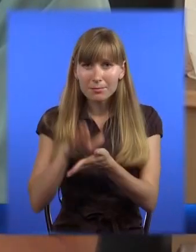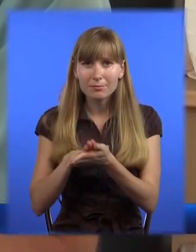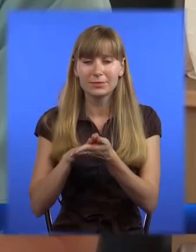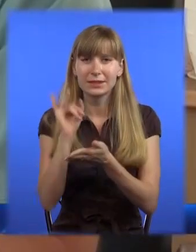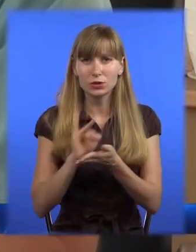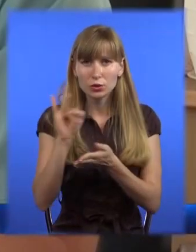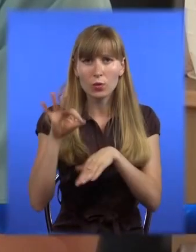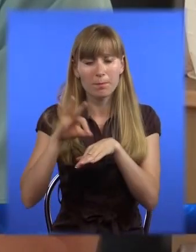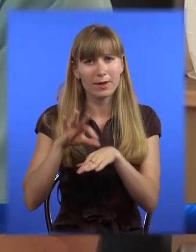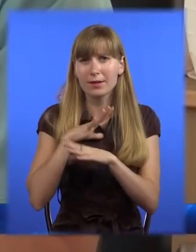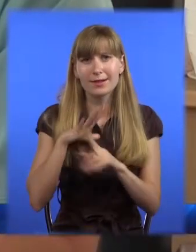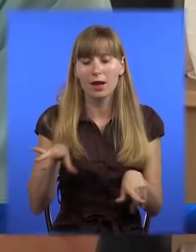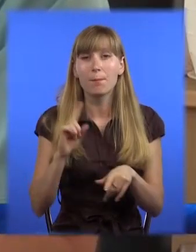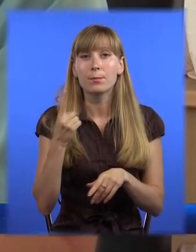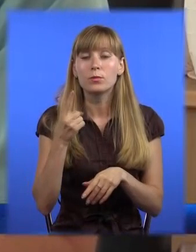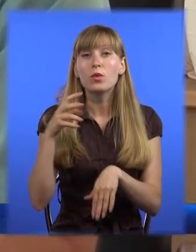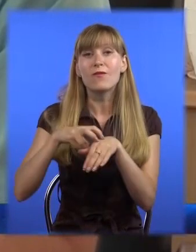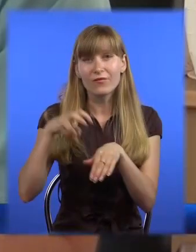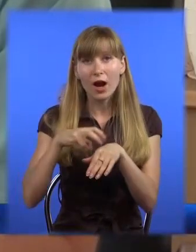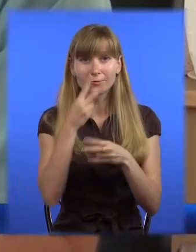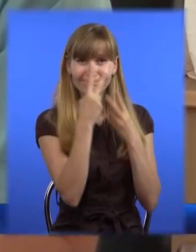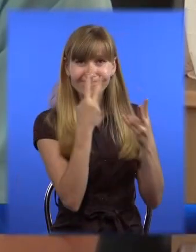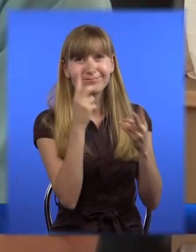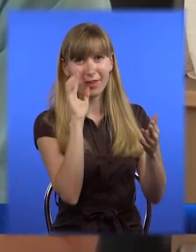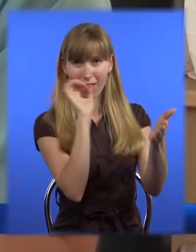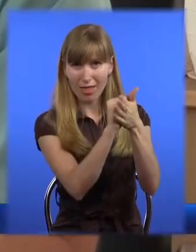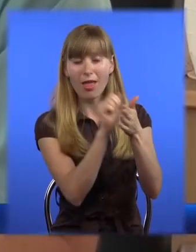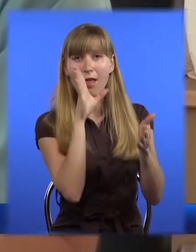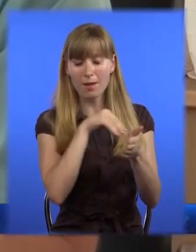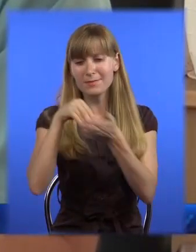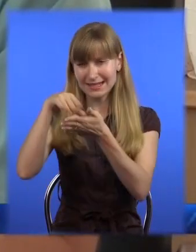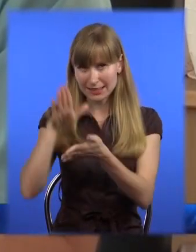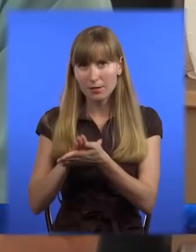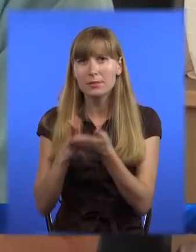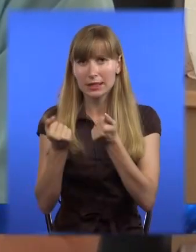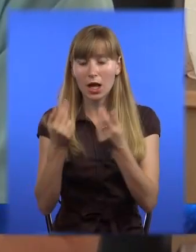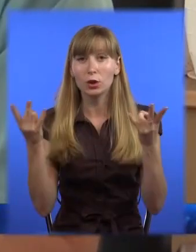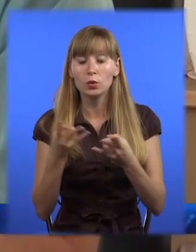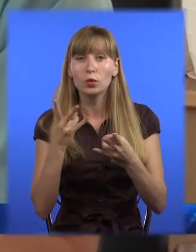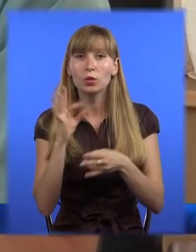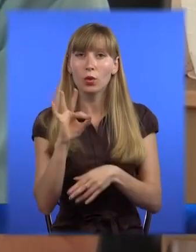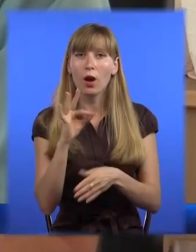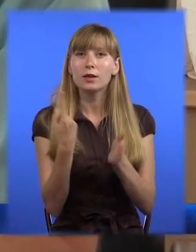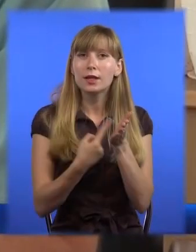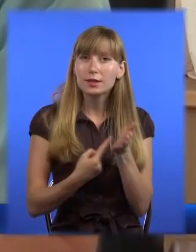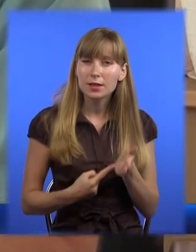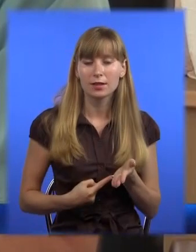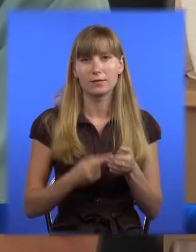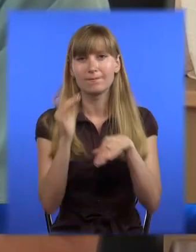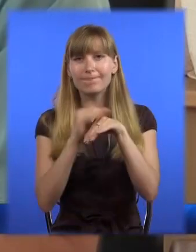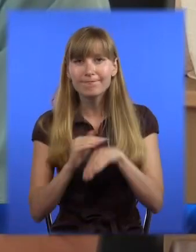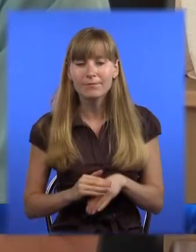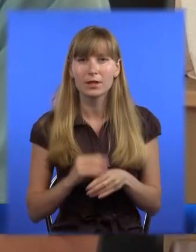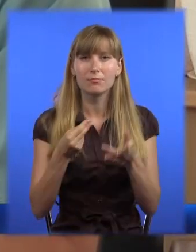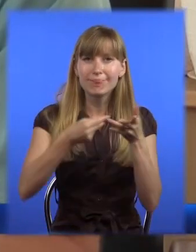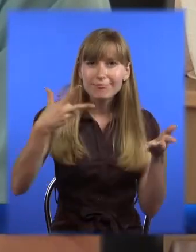болезни, потому что этот диагноз врач имеет право оценить, записать, это его обязанность. Но без подтверждения